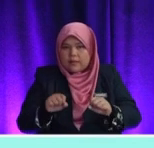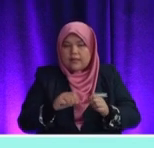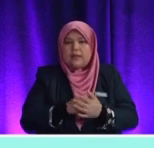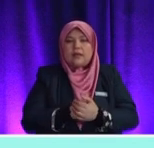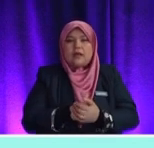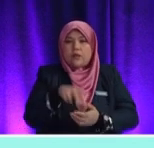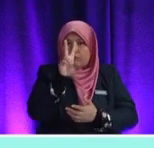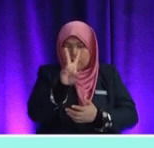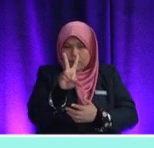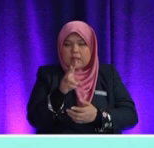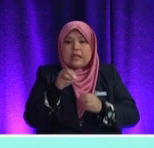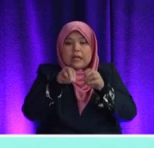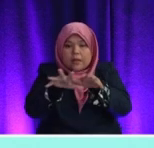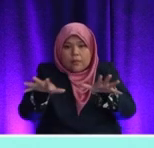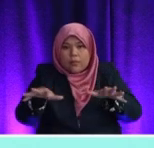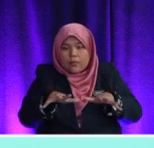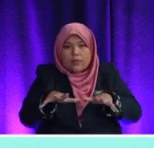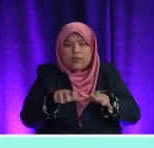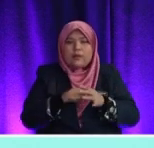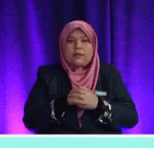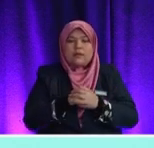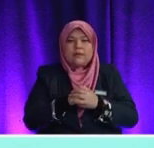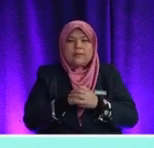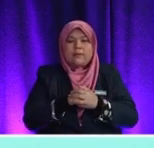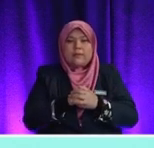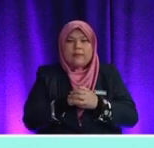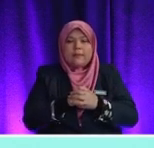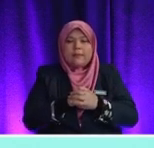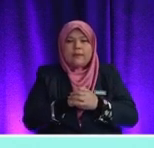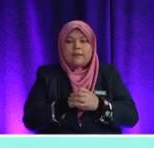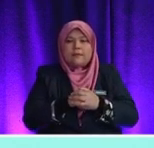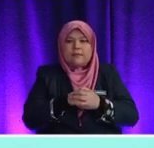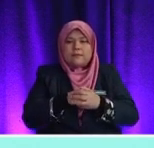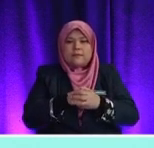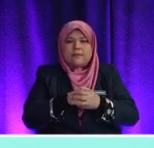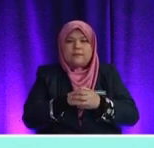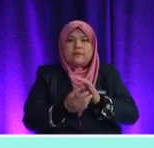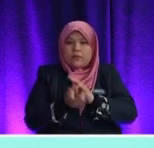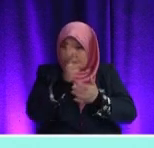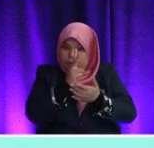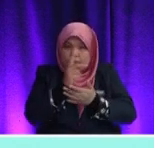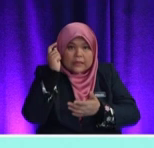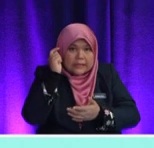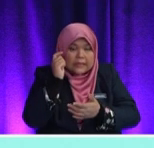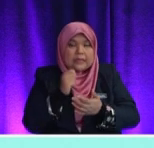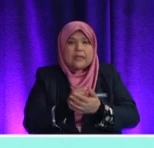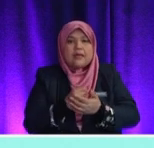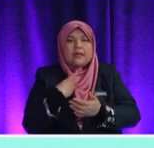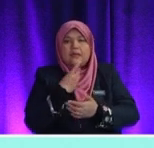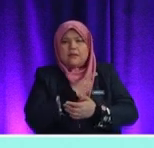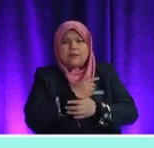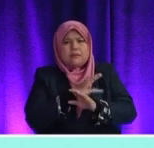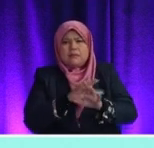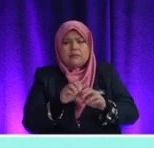untuk leburan pula dalam keadaan leburan dari video yang Saya tunjukkan tadi apa yang kita dapat lihat